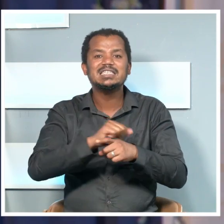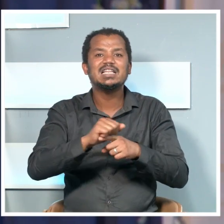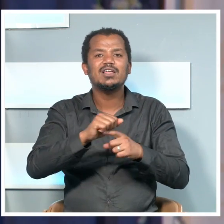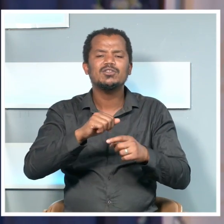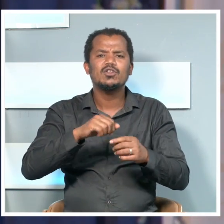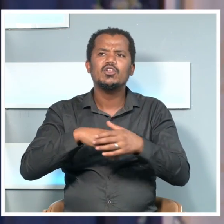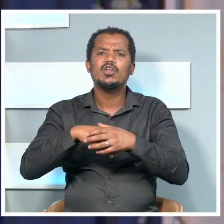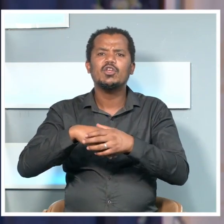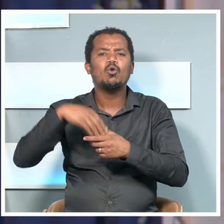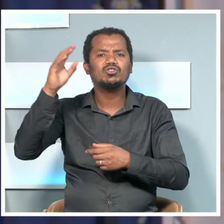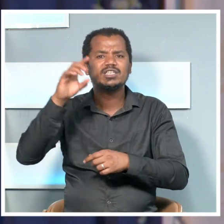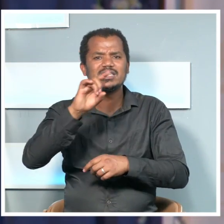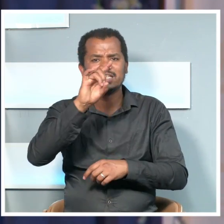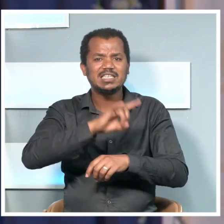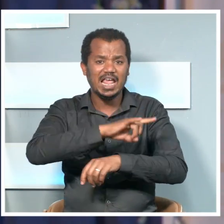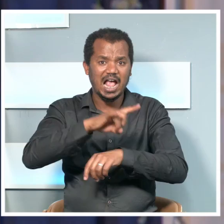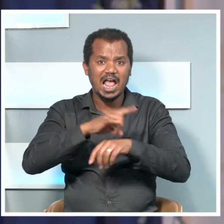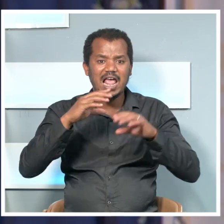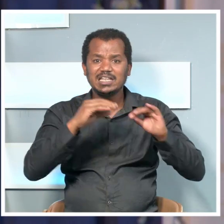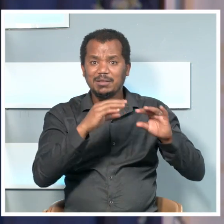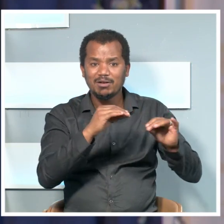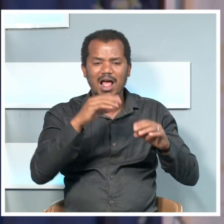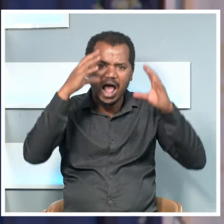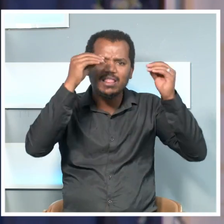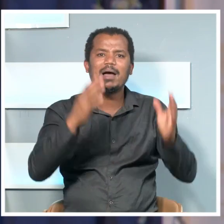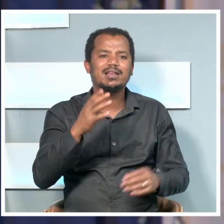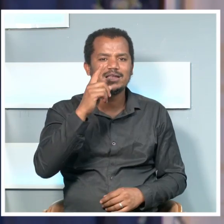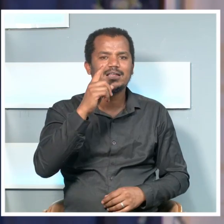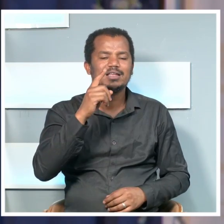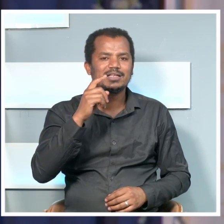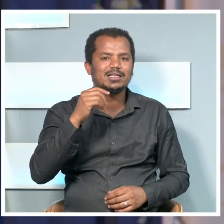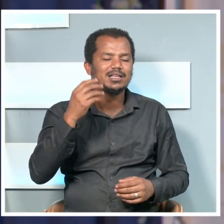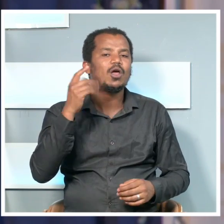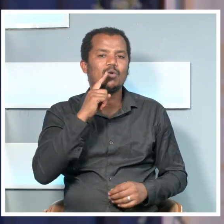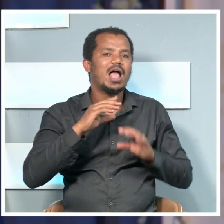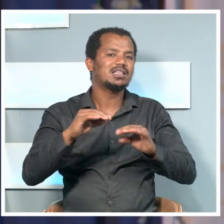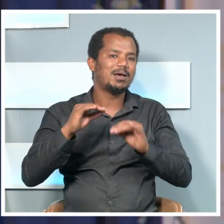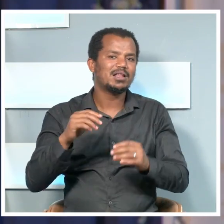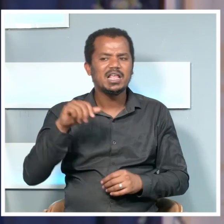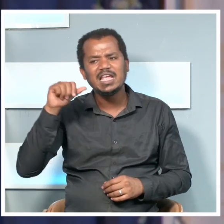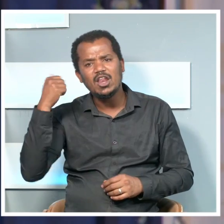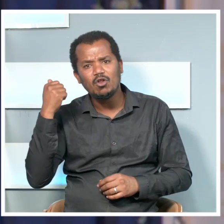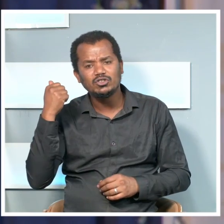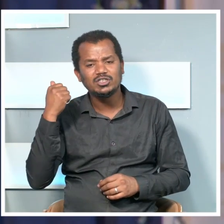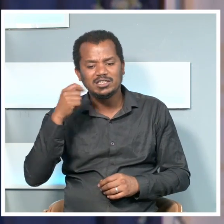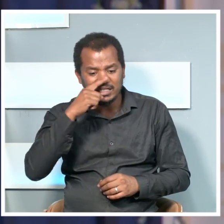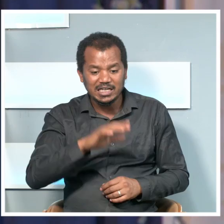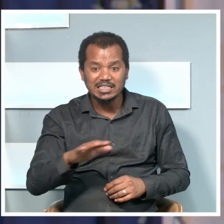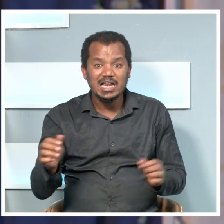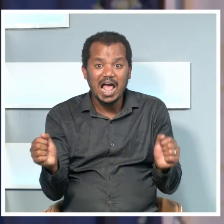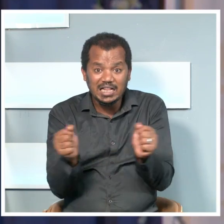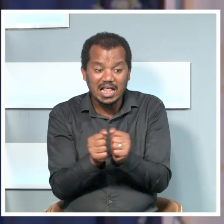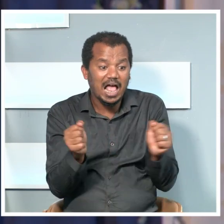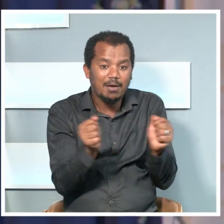يوتش زي كوتش يسالت أنات أستمر إنه برجع أستمر جات نا كليلوش هزانات كا